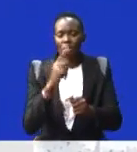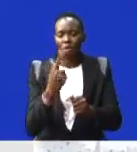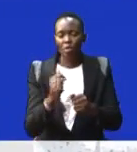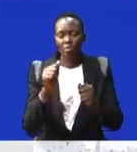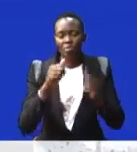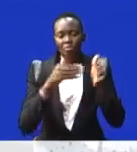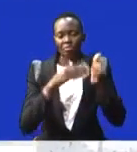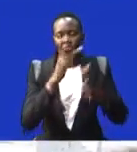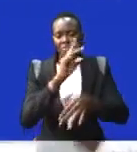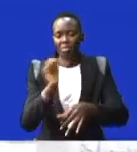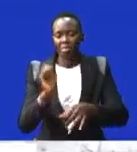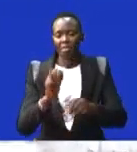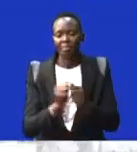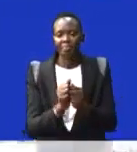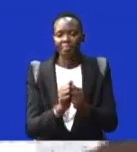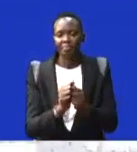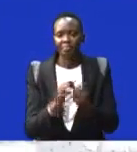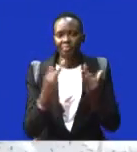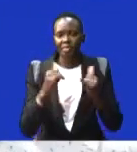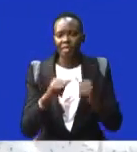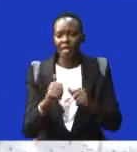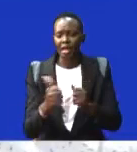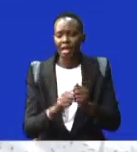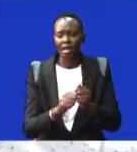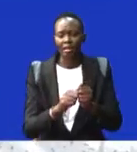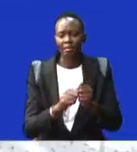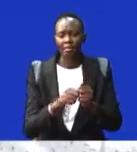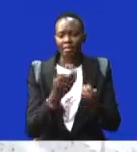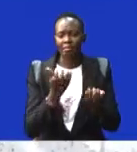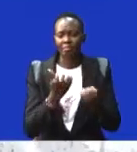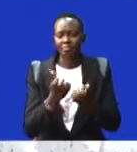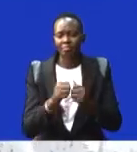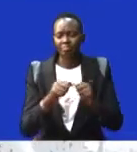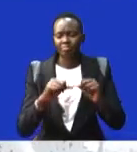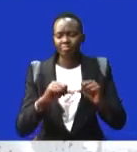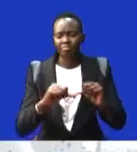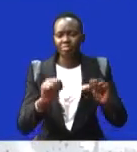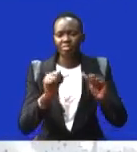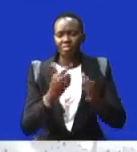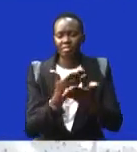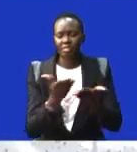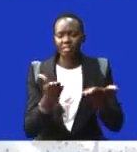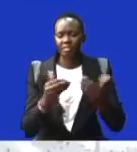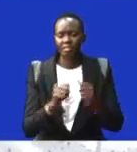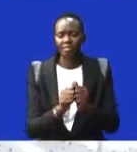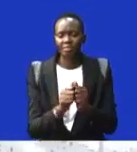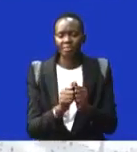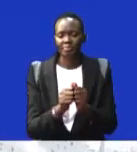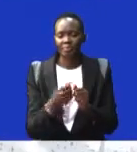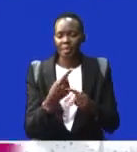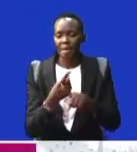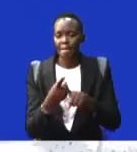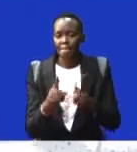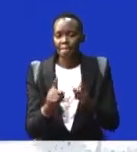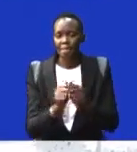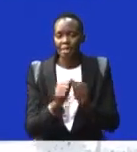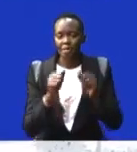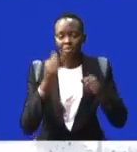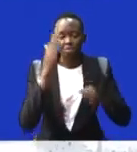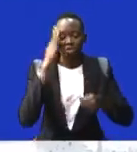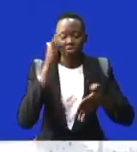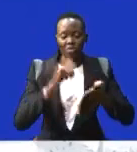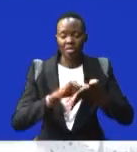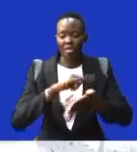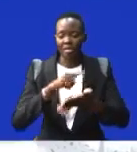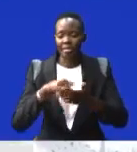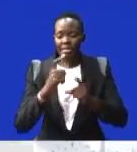atakayezuia. Shughuli ambazo zilikuwa zinafanyika hapa zitaendelea kama kawaida. Lakini watu wafahamu ya kuwa uwanja